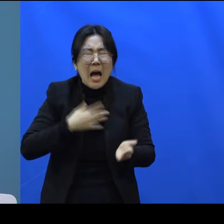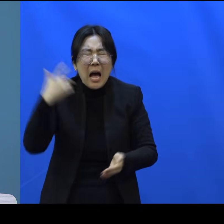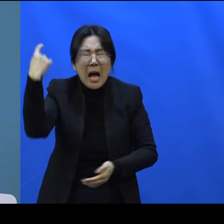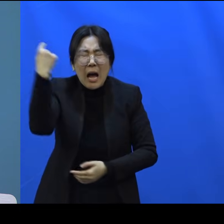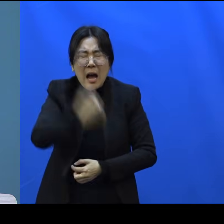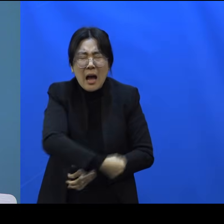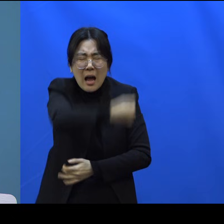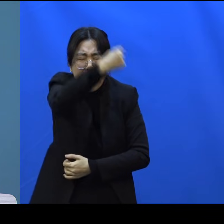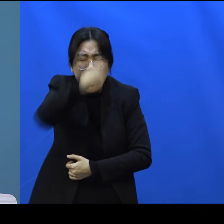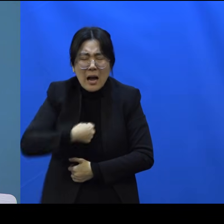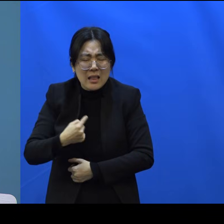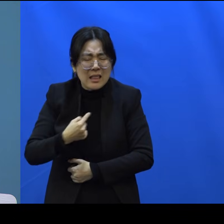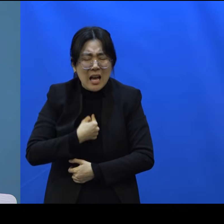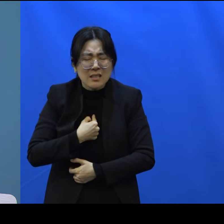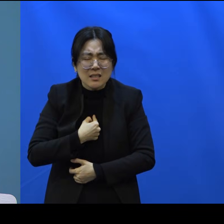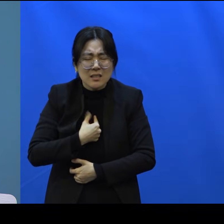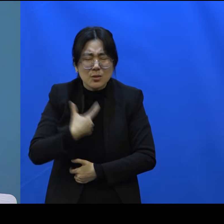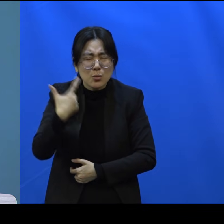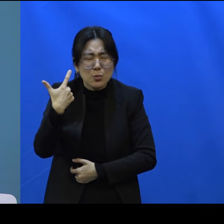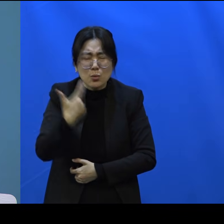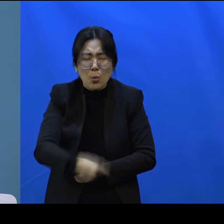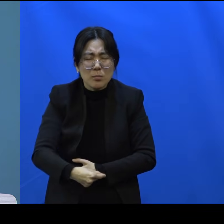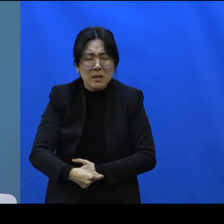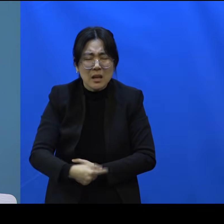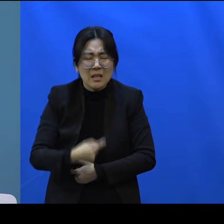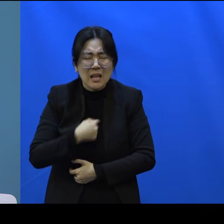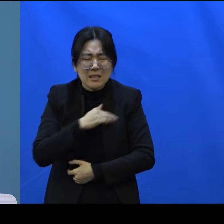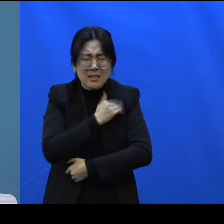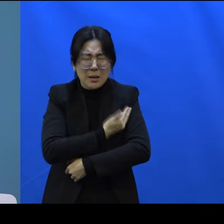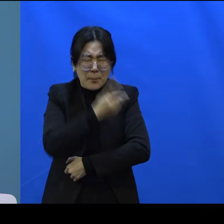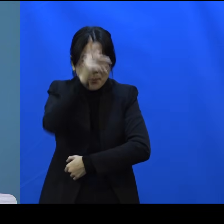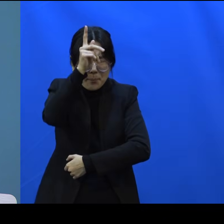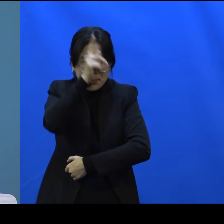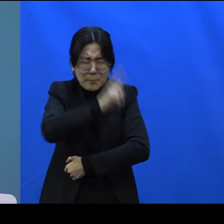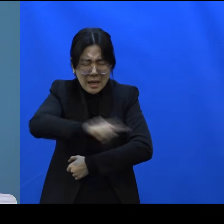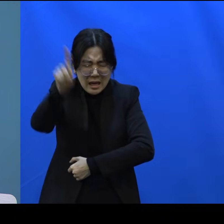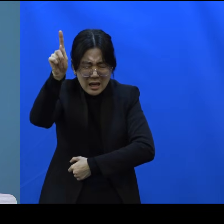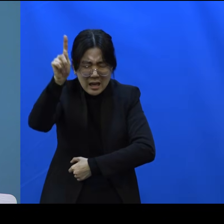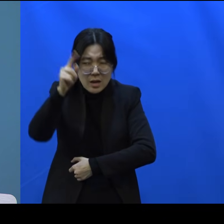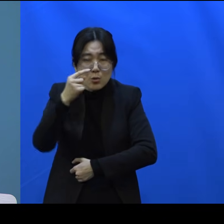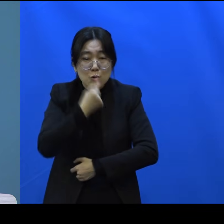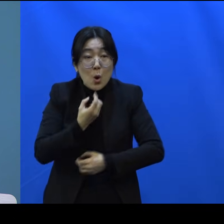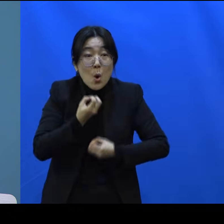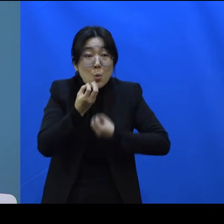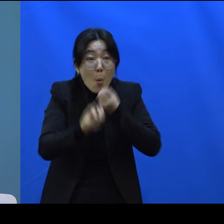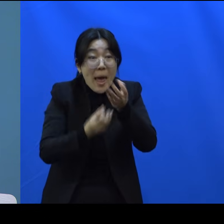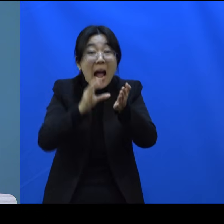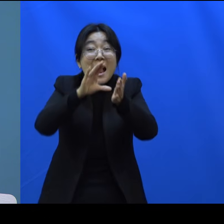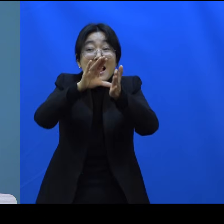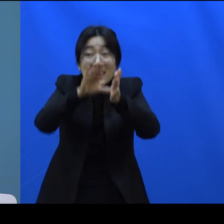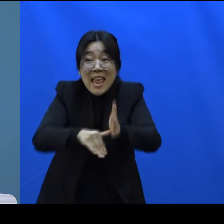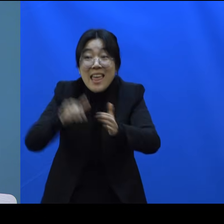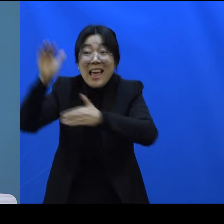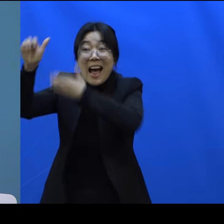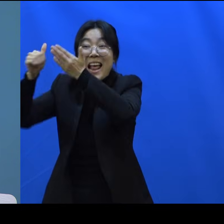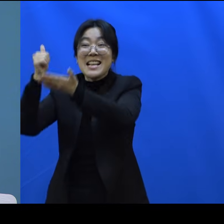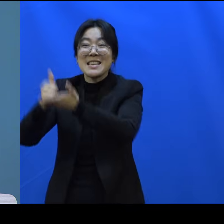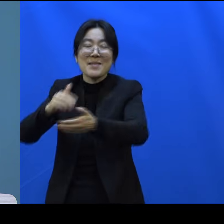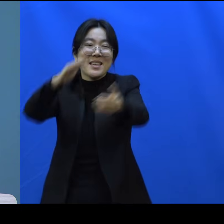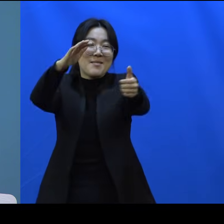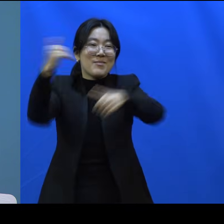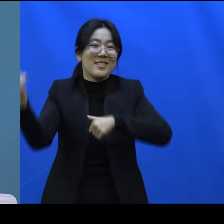거예요. I'm nothing. 난 아무것도 아니라는 거예요. 여러분, 모세가 광야에서 40년 동안